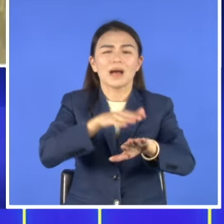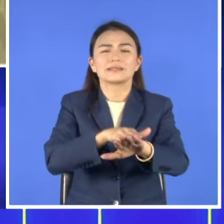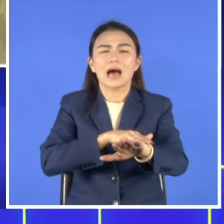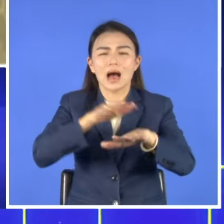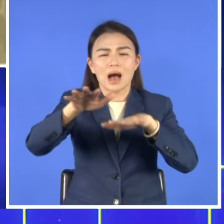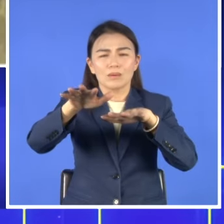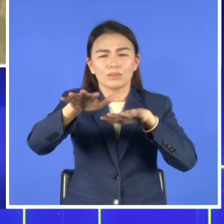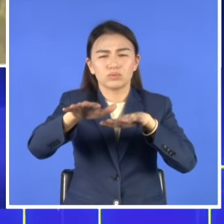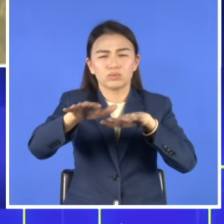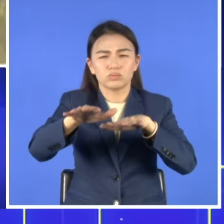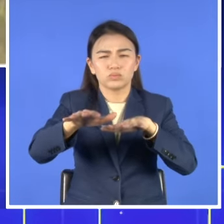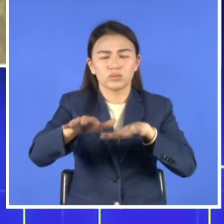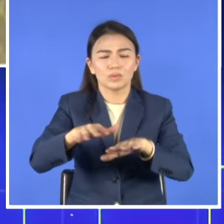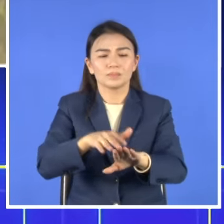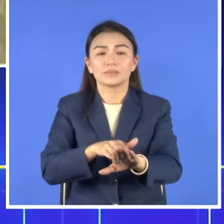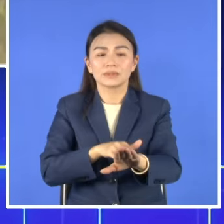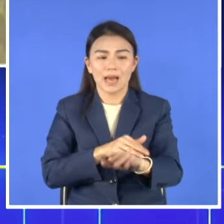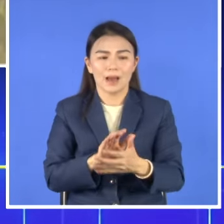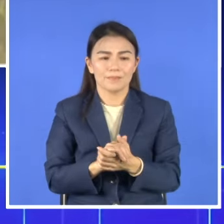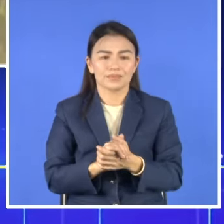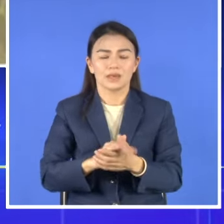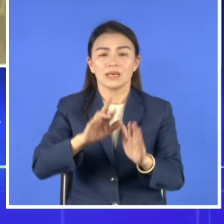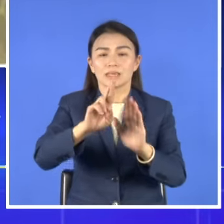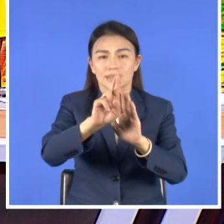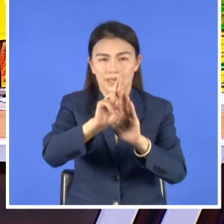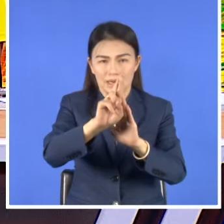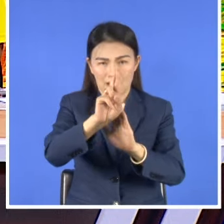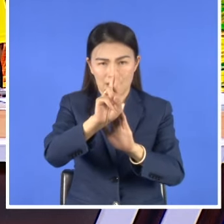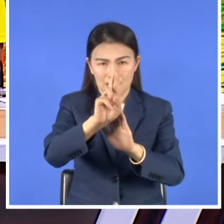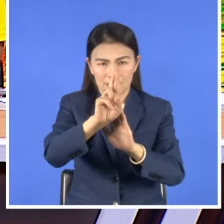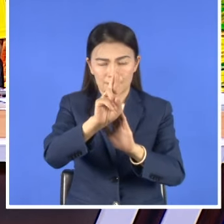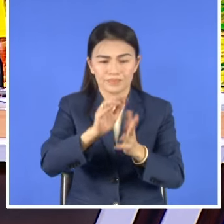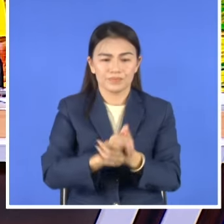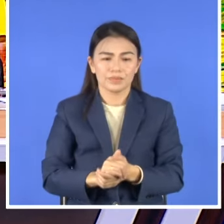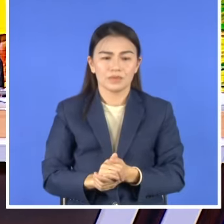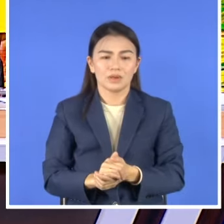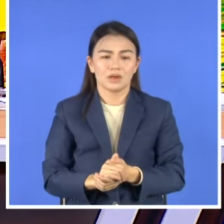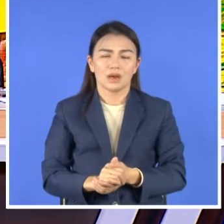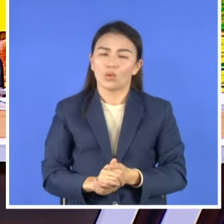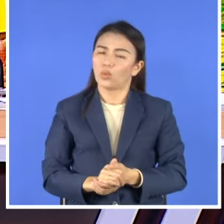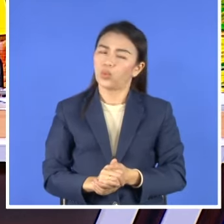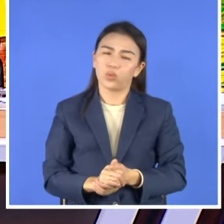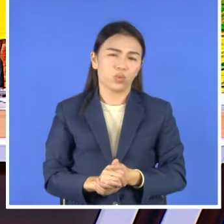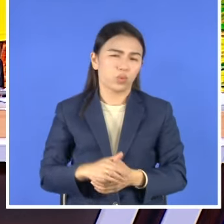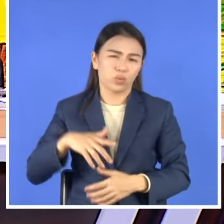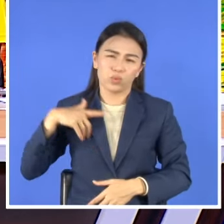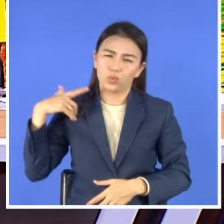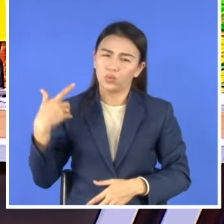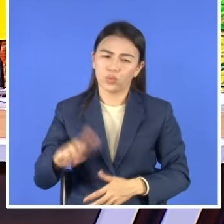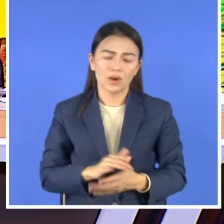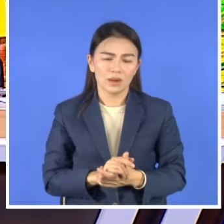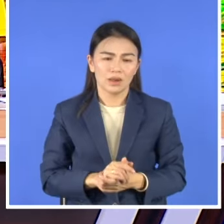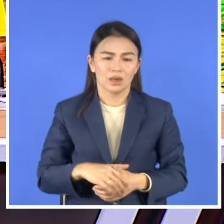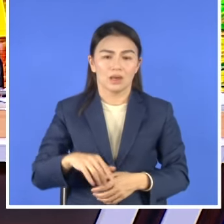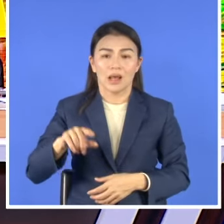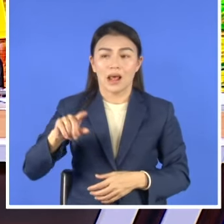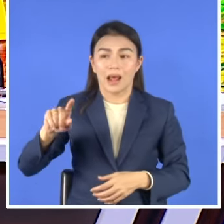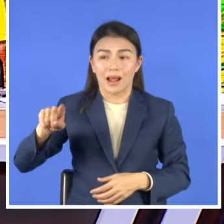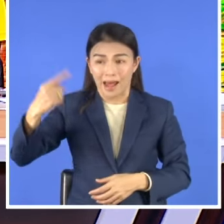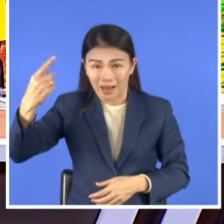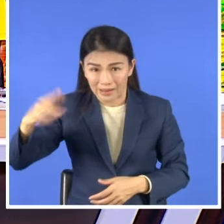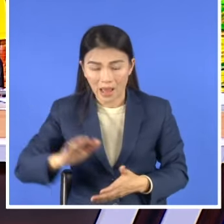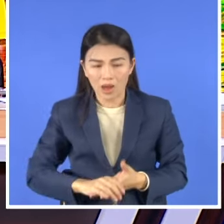วันค่ะส่วนที่เชียงรายค่ะโดนน้ำไปอย่างหนักเลยแล้วก็เจออีกรอบนึงนี่น่าจะ